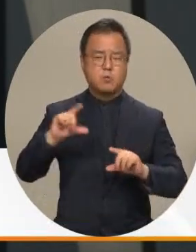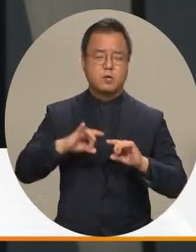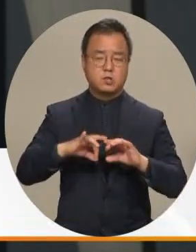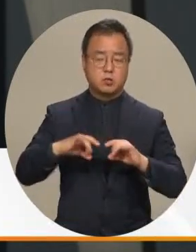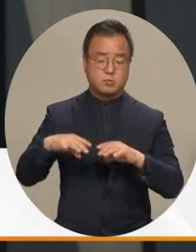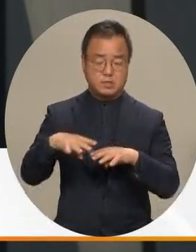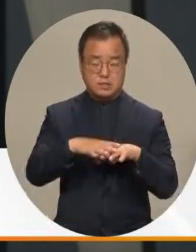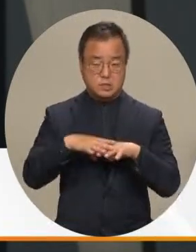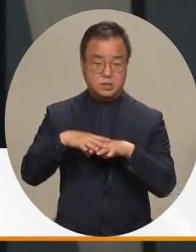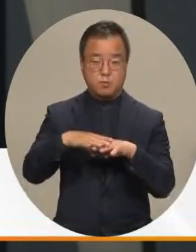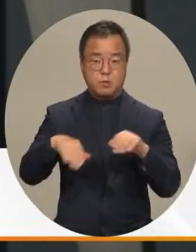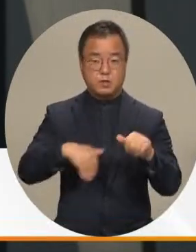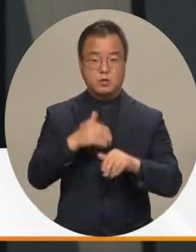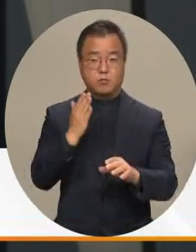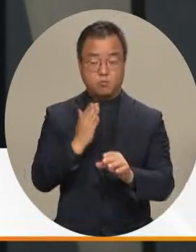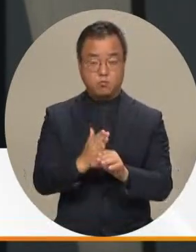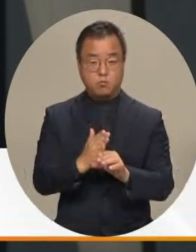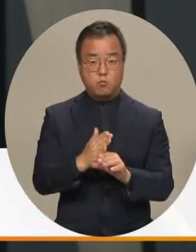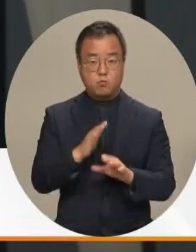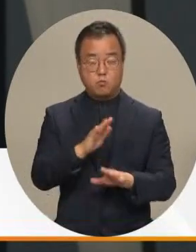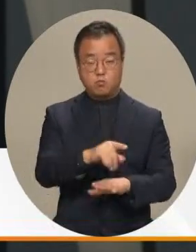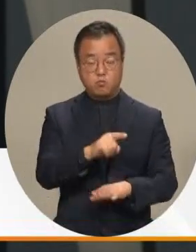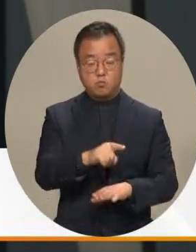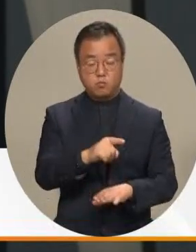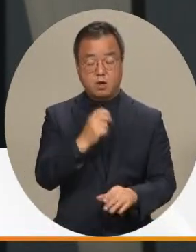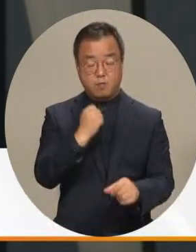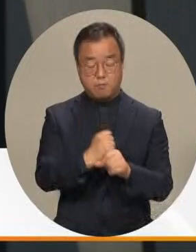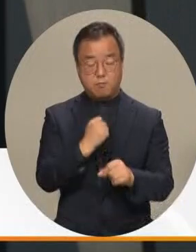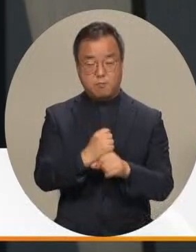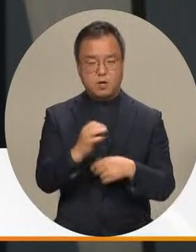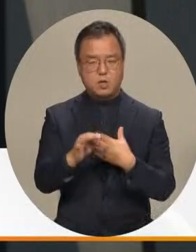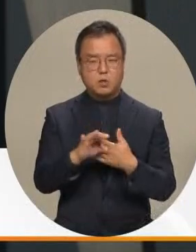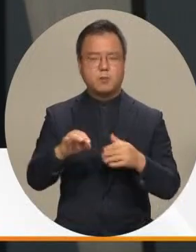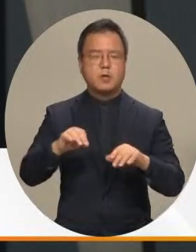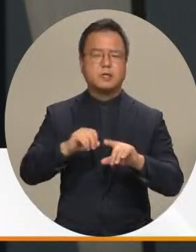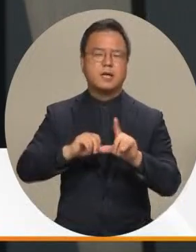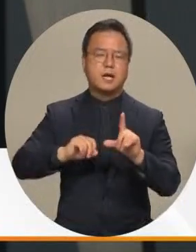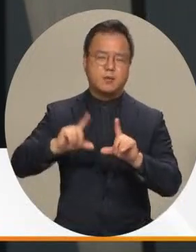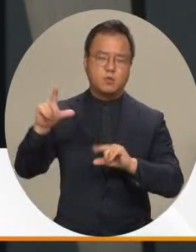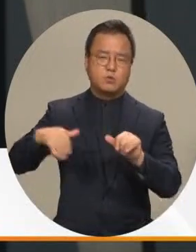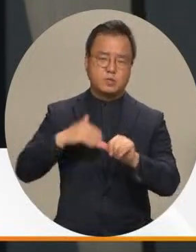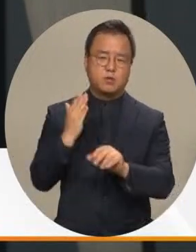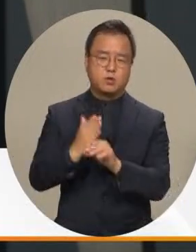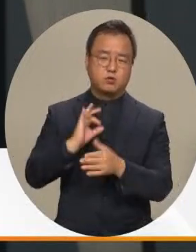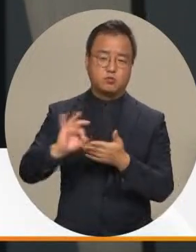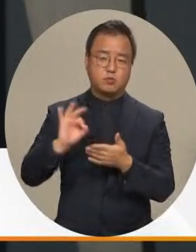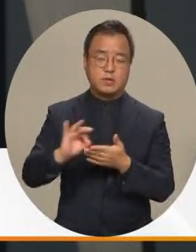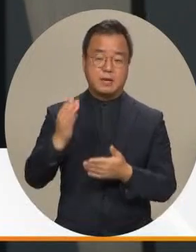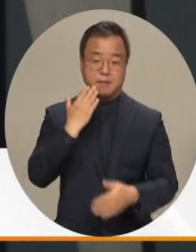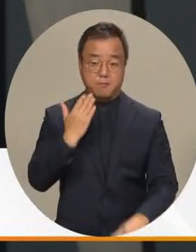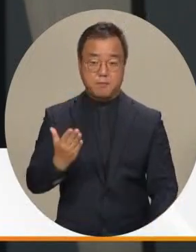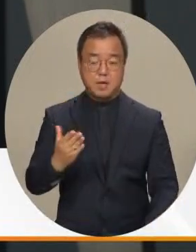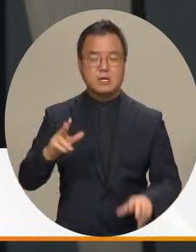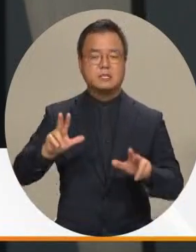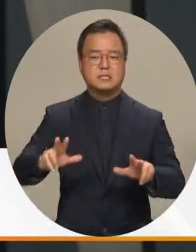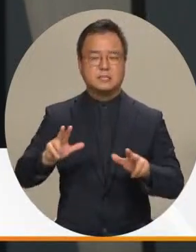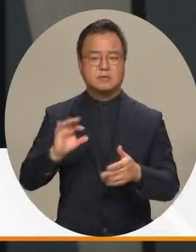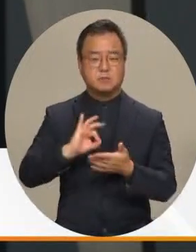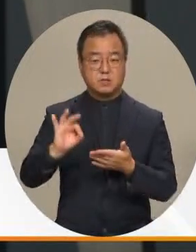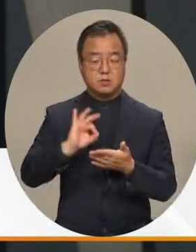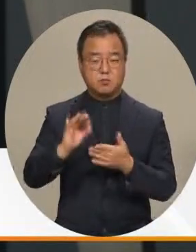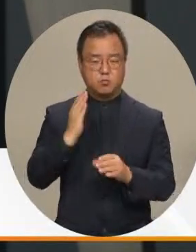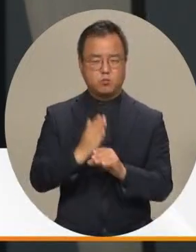만약에 상훈 상하 출연자가 나오게 된다면 사용할 수 있을 것 같아 보입니다 그러나 현재 상용화되고 있는 이런